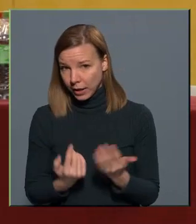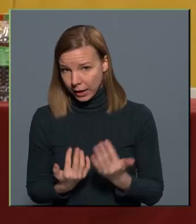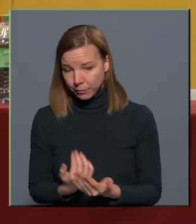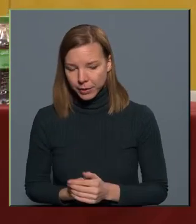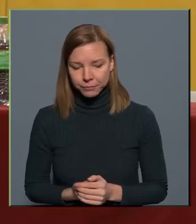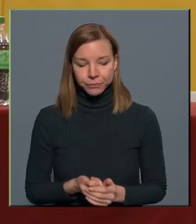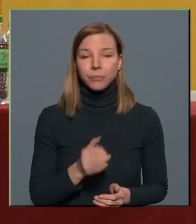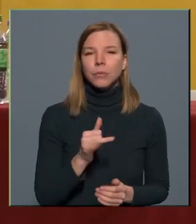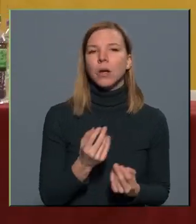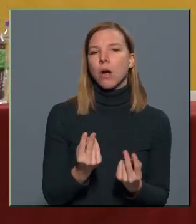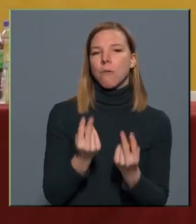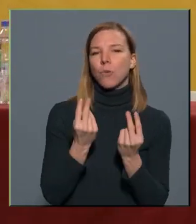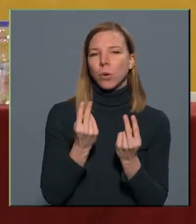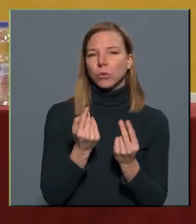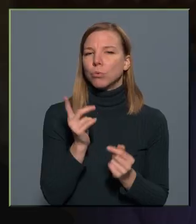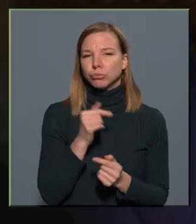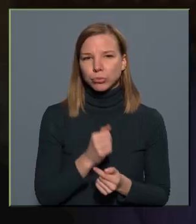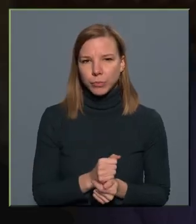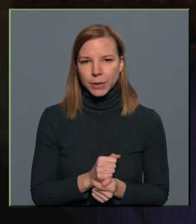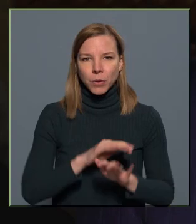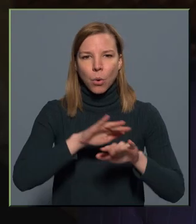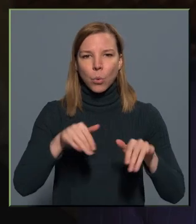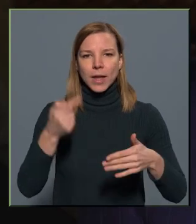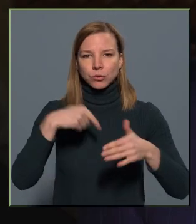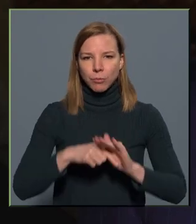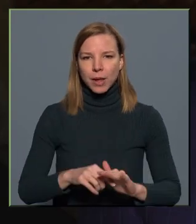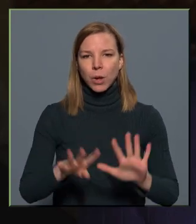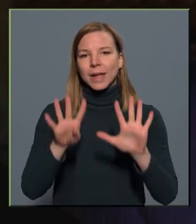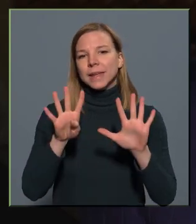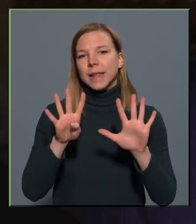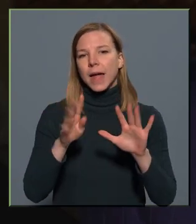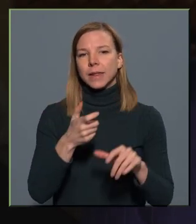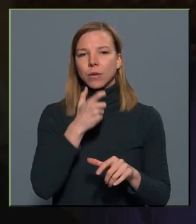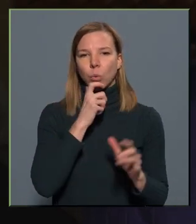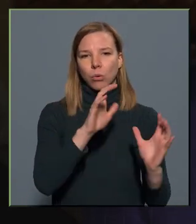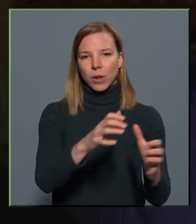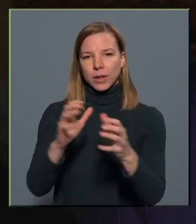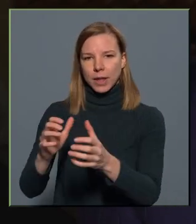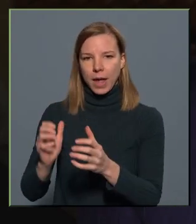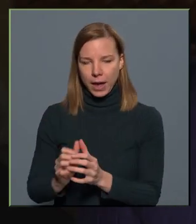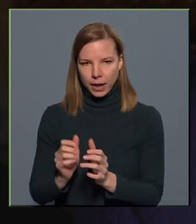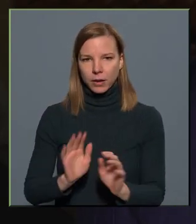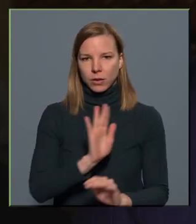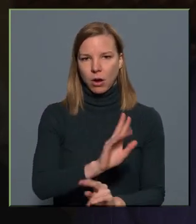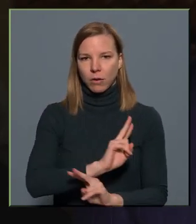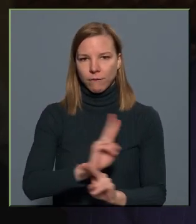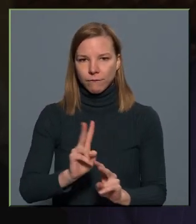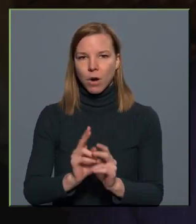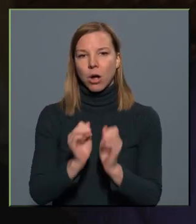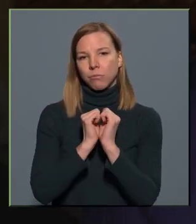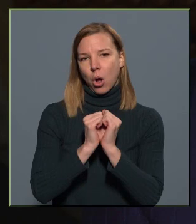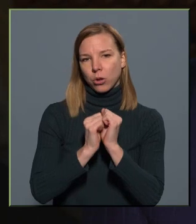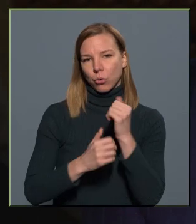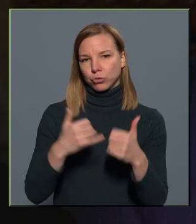hát nagyon fontos, hogy az úszásban 9 korosztálynak rendeznek bajnokságot, tehát